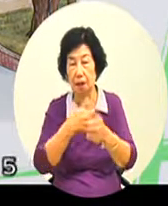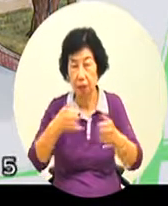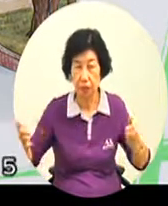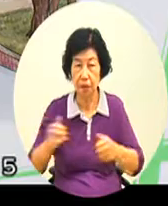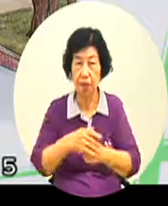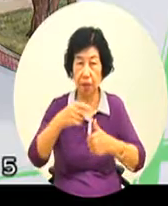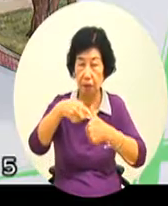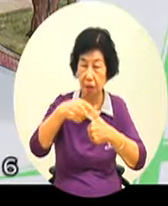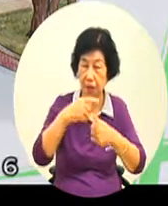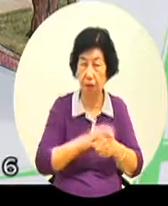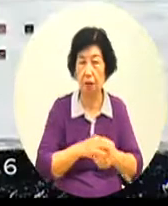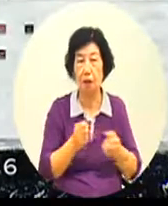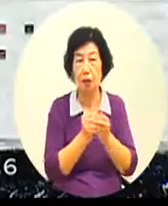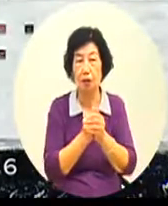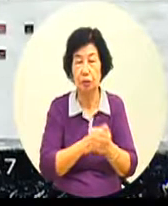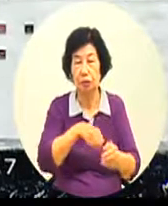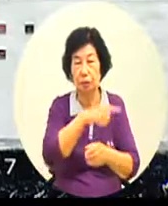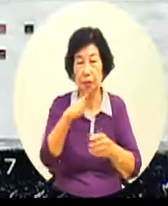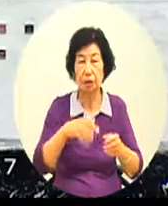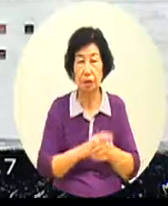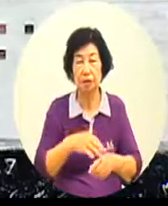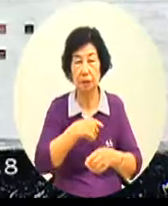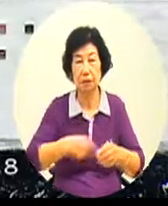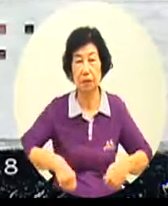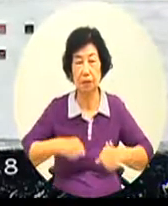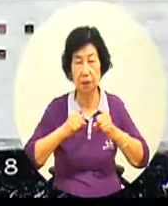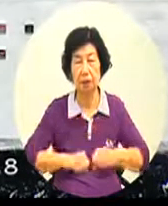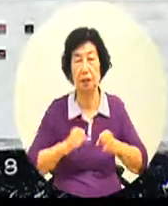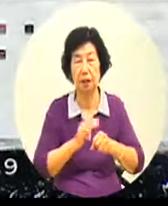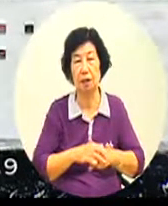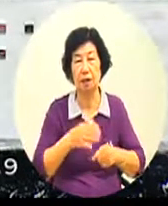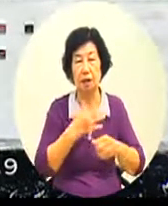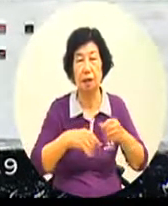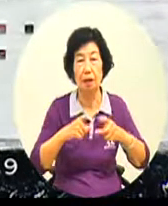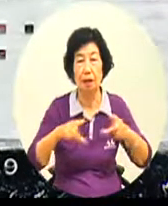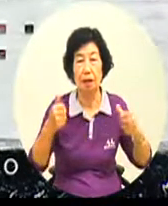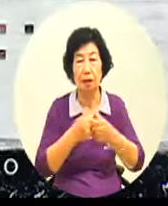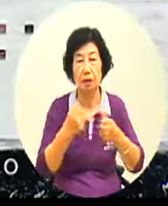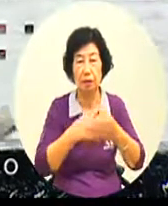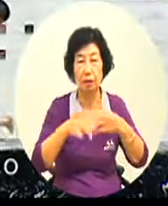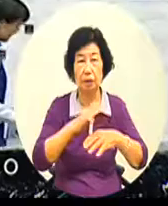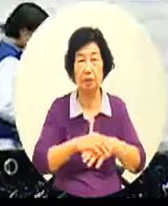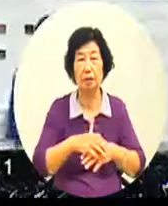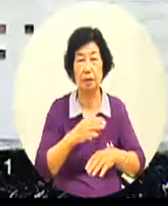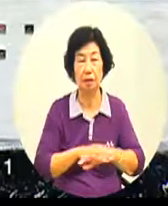先生身体健康，万事如意，以及大会圆满成功，谢谢。